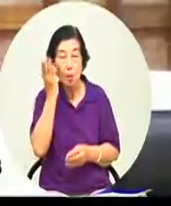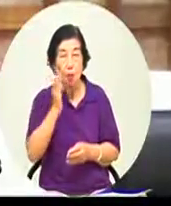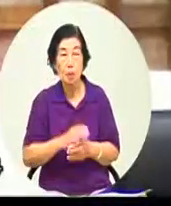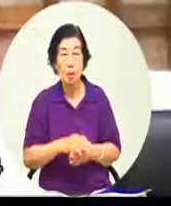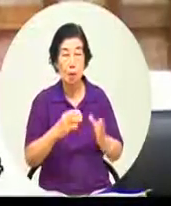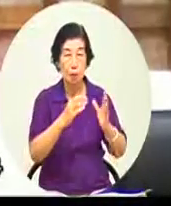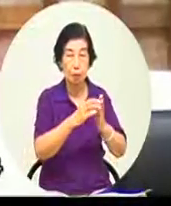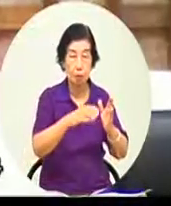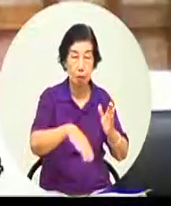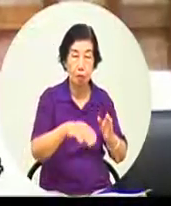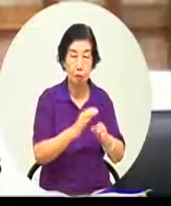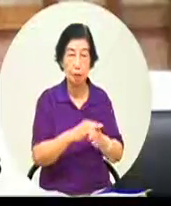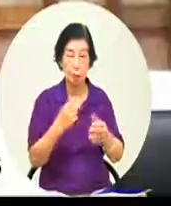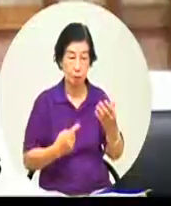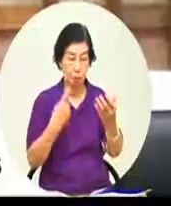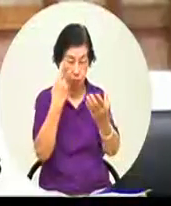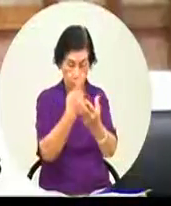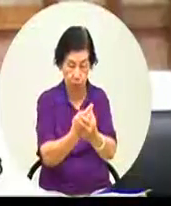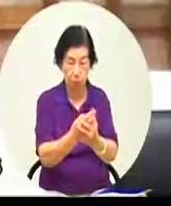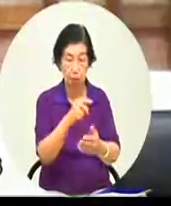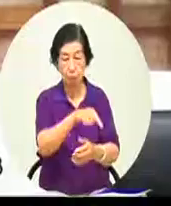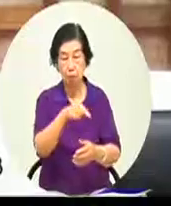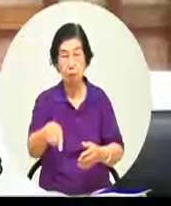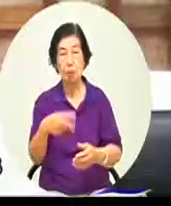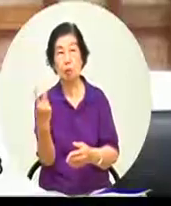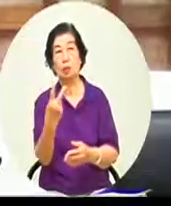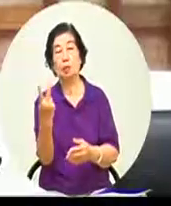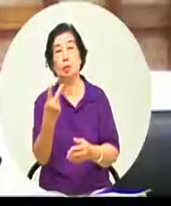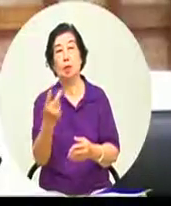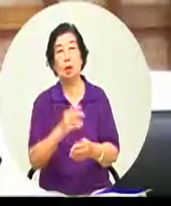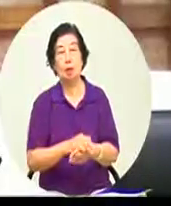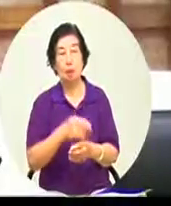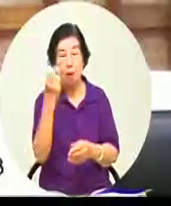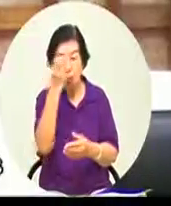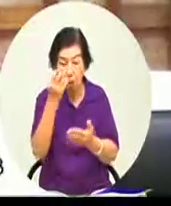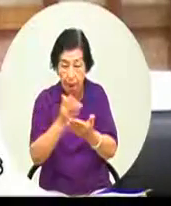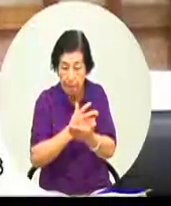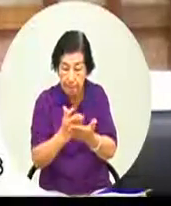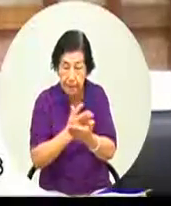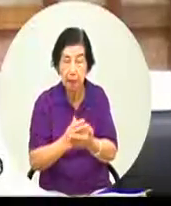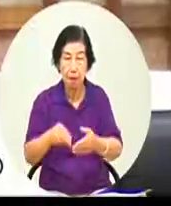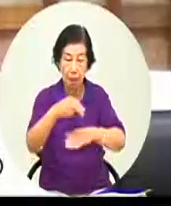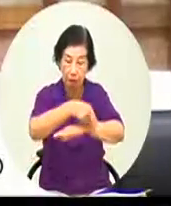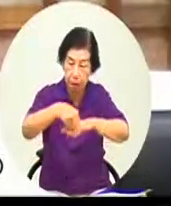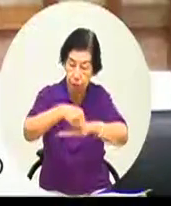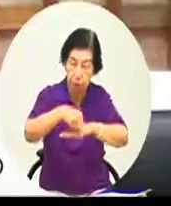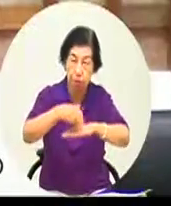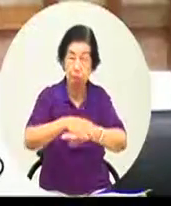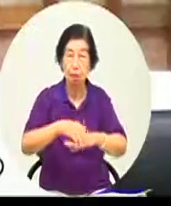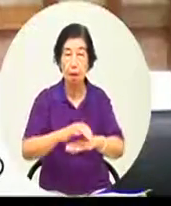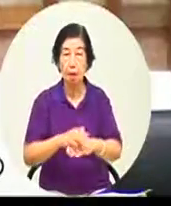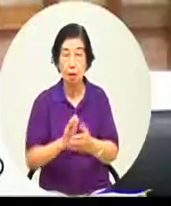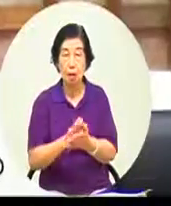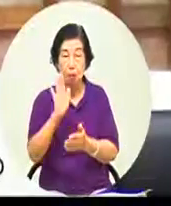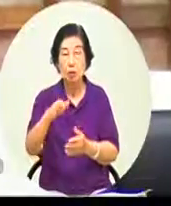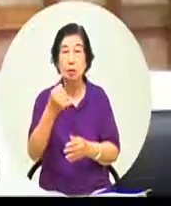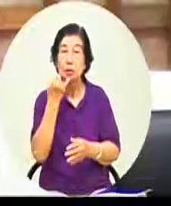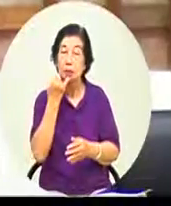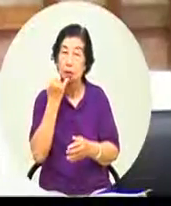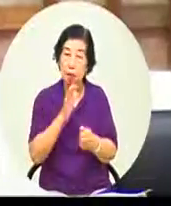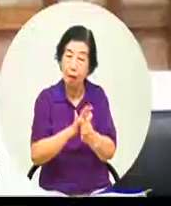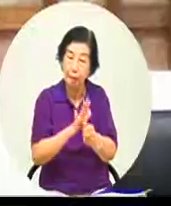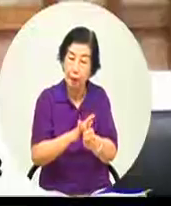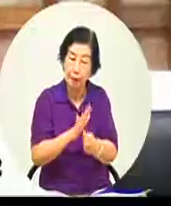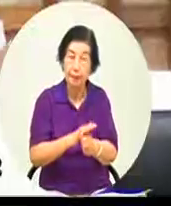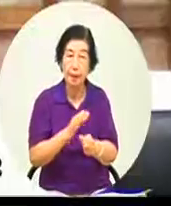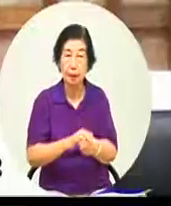们这两个地方做一个主体的评估跟计划，怎么样来做未来能够实现在这上面，能够再带